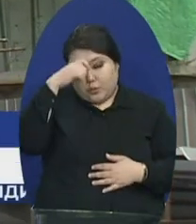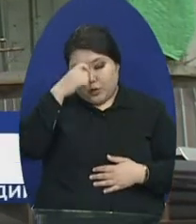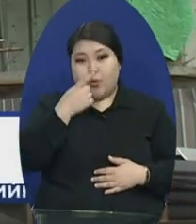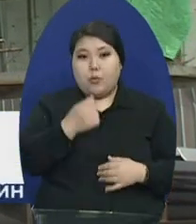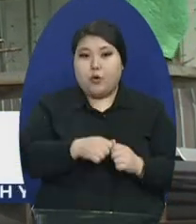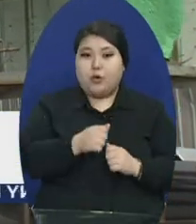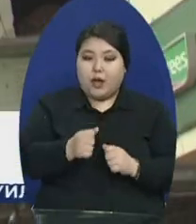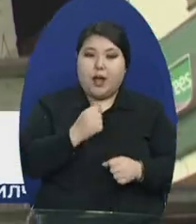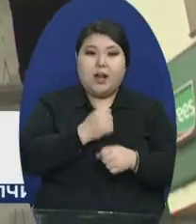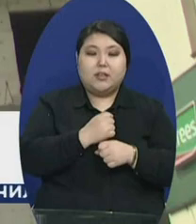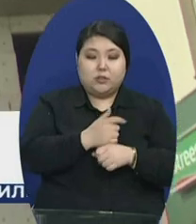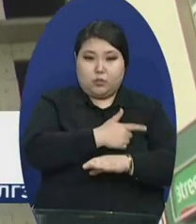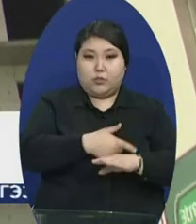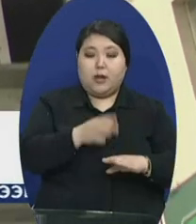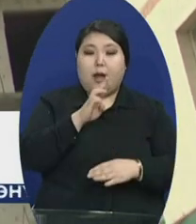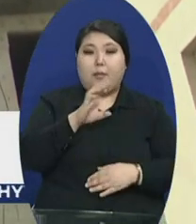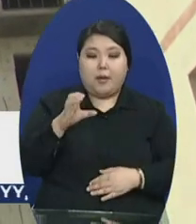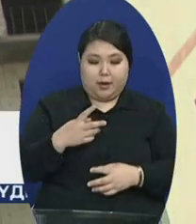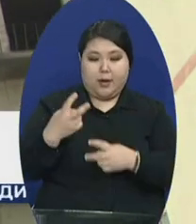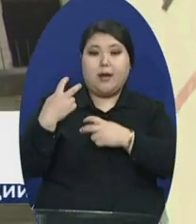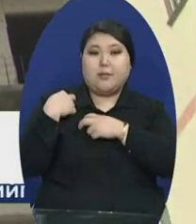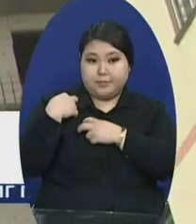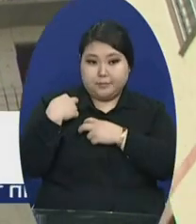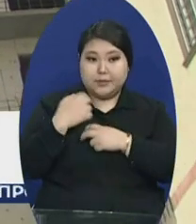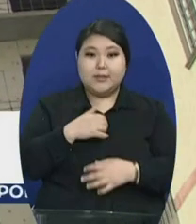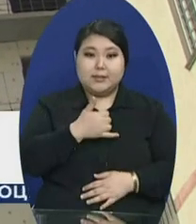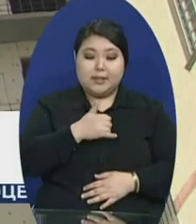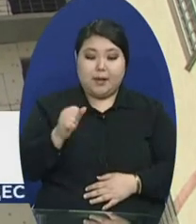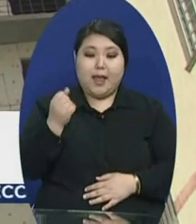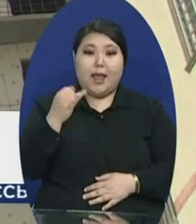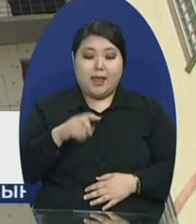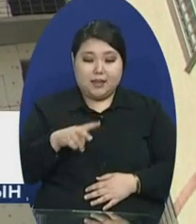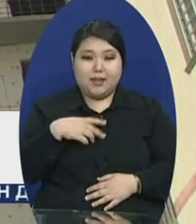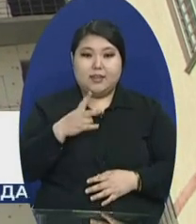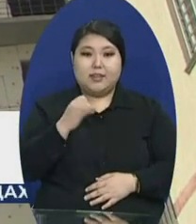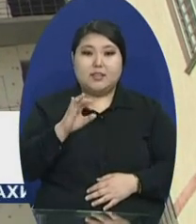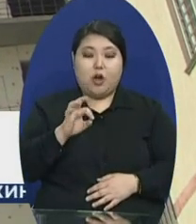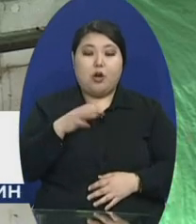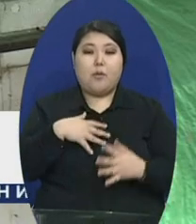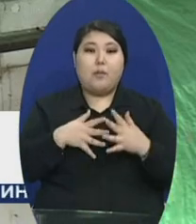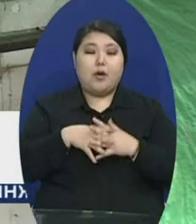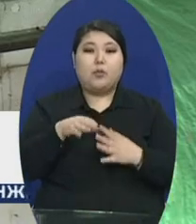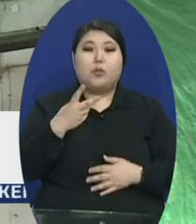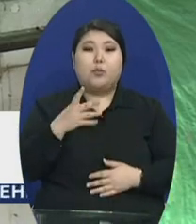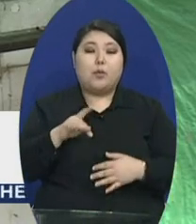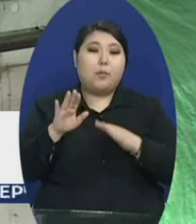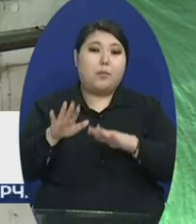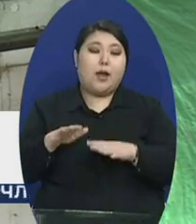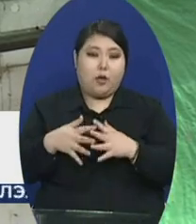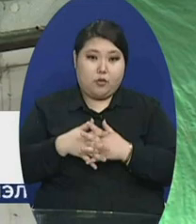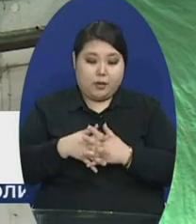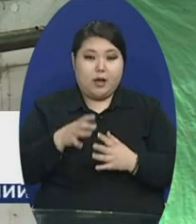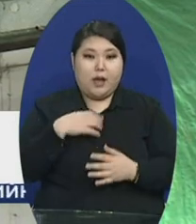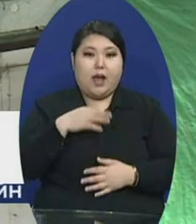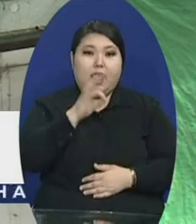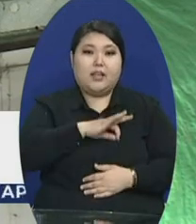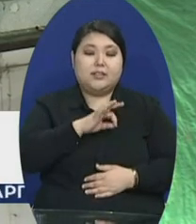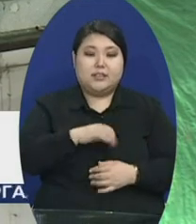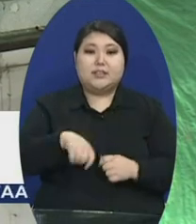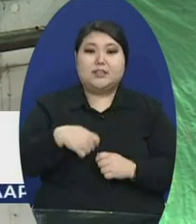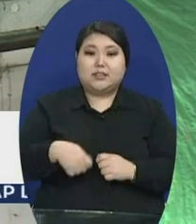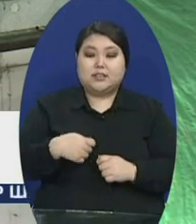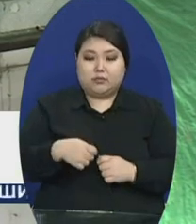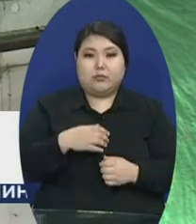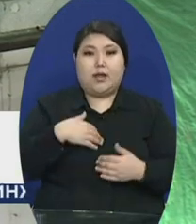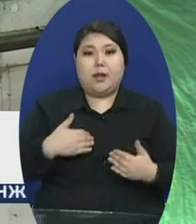төлбөрийг ажил гүйцэтгэгч компани хариуцаж байна. Харин майл нийслэлийн орон сууц нэрсний корпорацийн төр суурьшуулах орон сууцанд ашиглалтын зардлаа